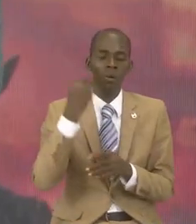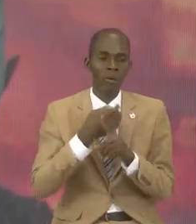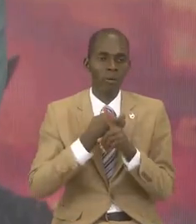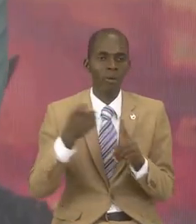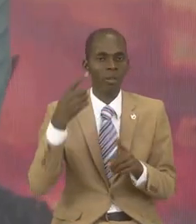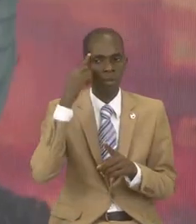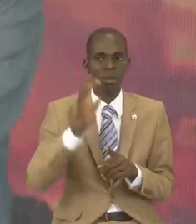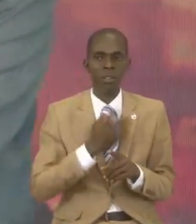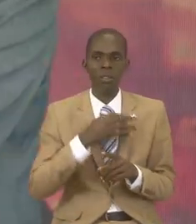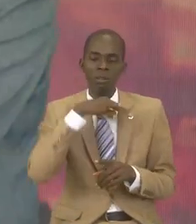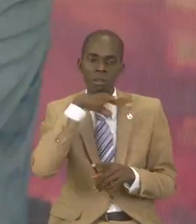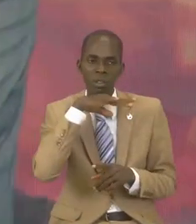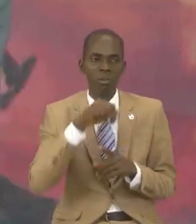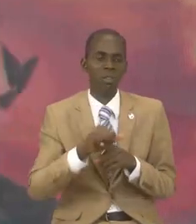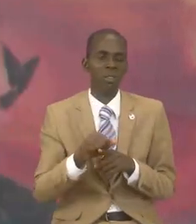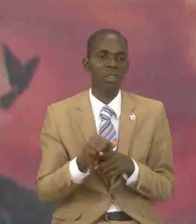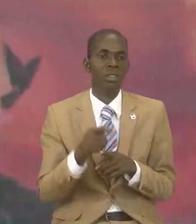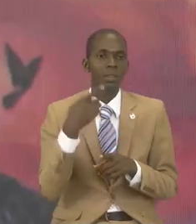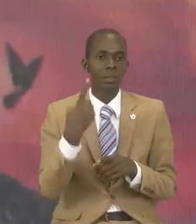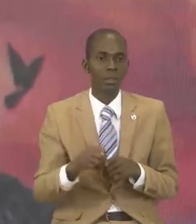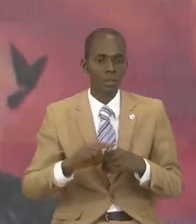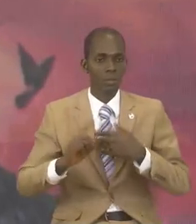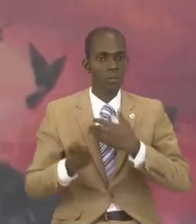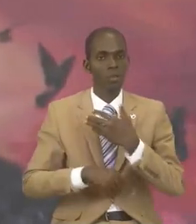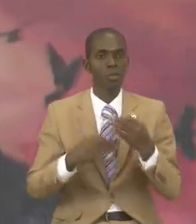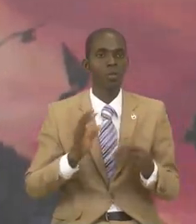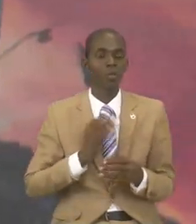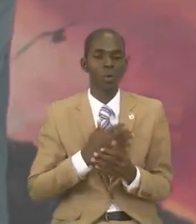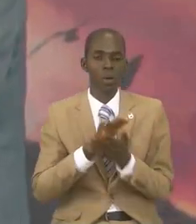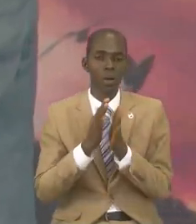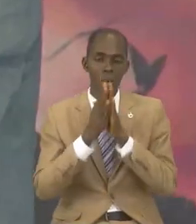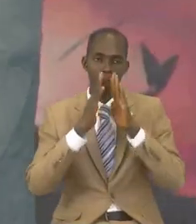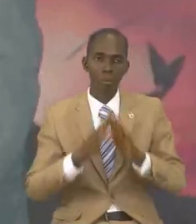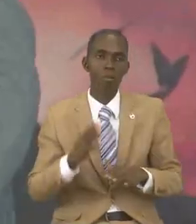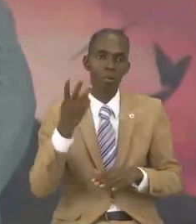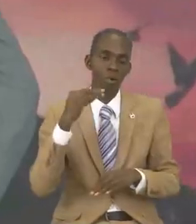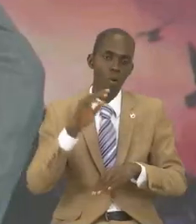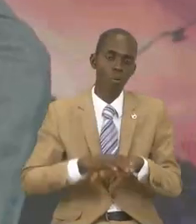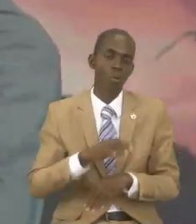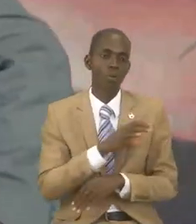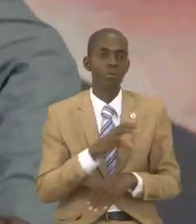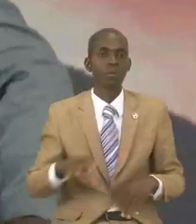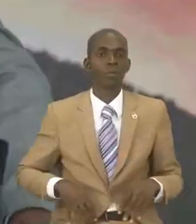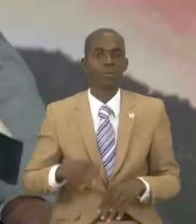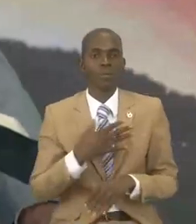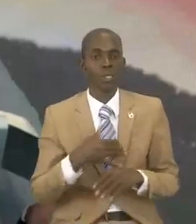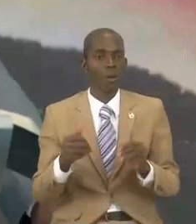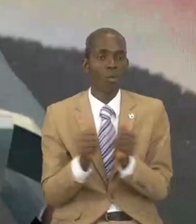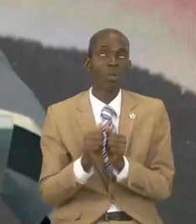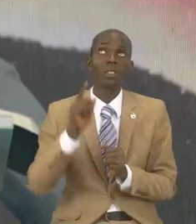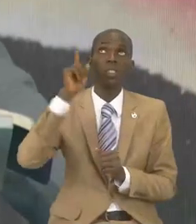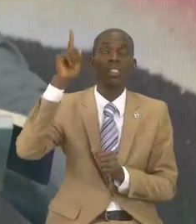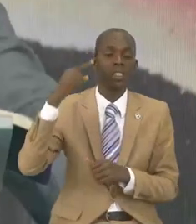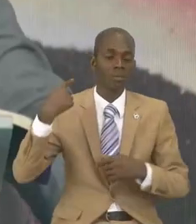Il était blessé pour nos iniquités, brisé pour nos iniquités. Le châtiment qui nous donne la paix est tombé sur lui. Et c'est pas